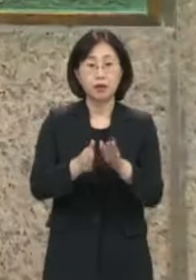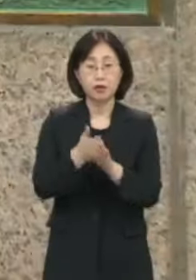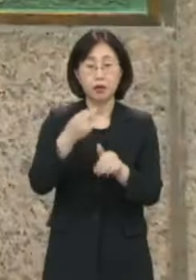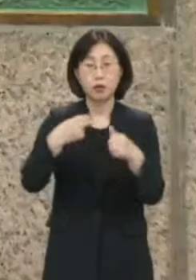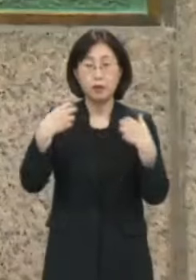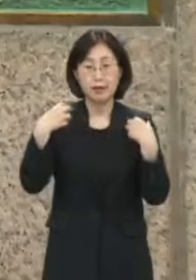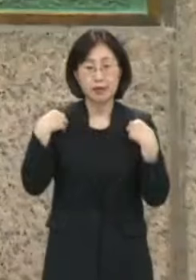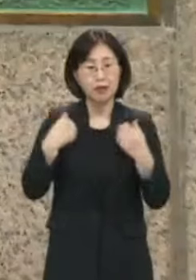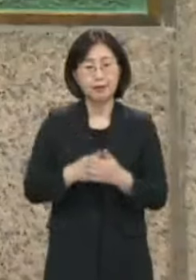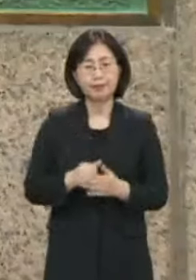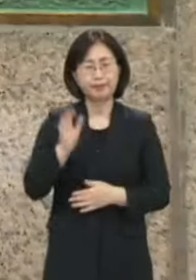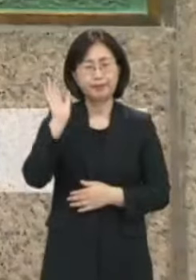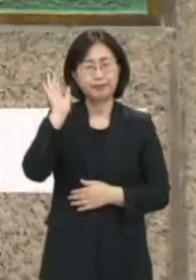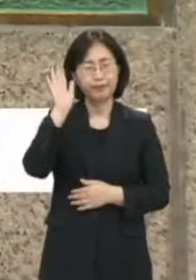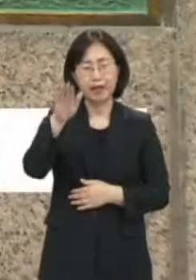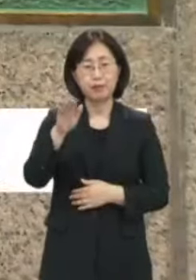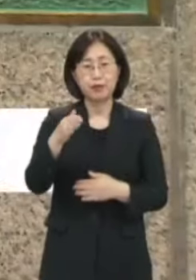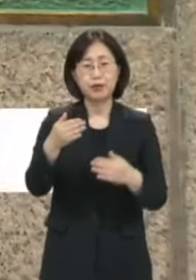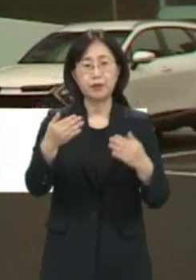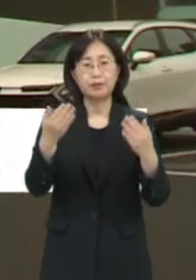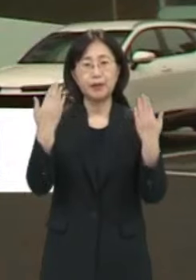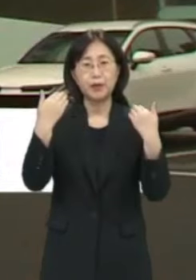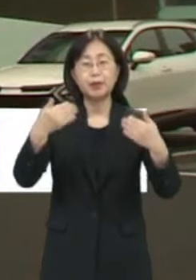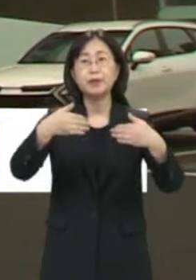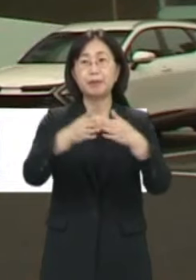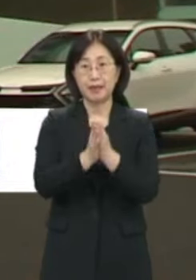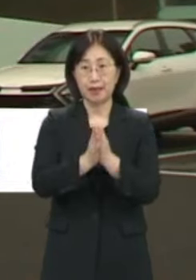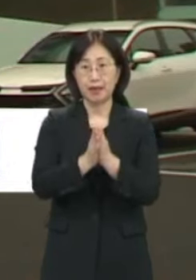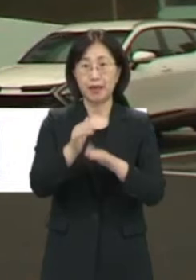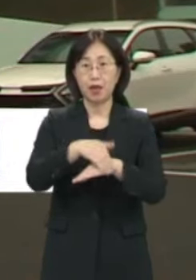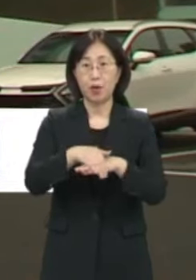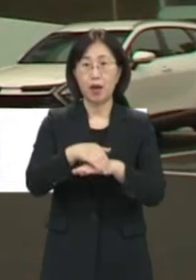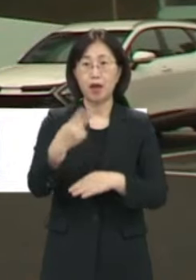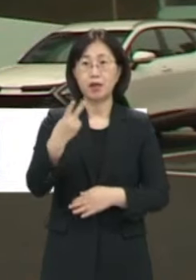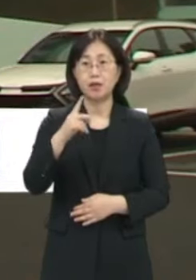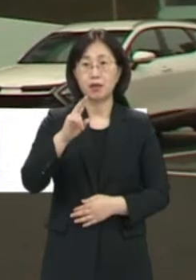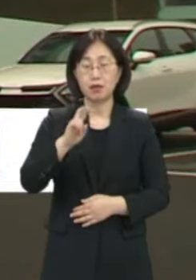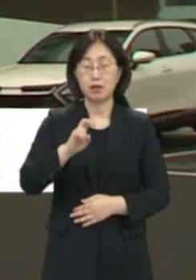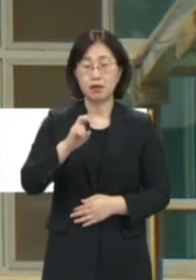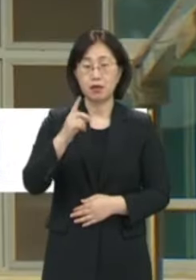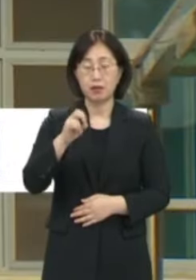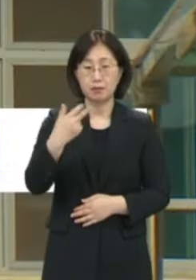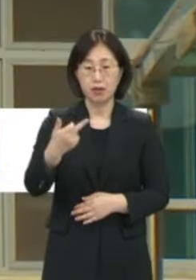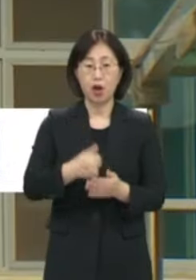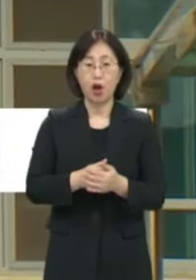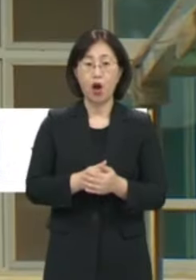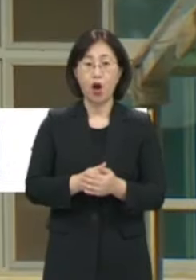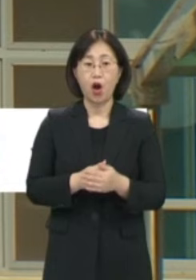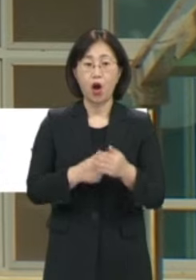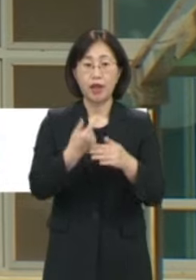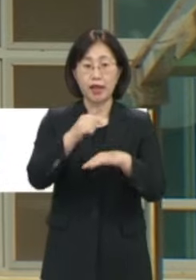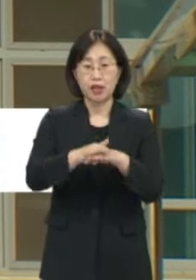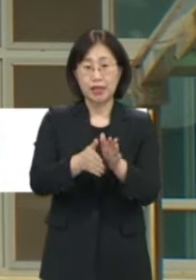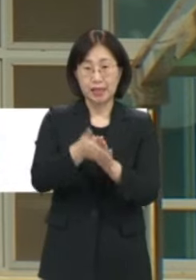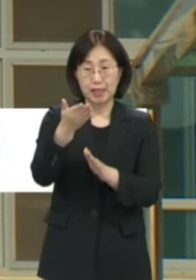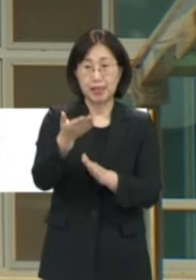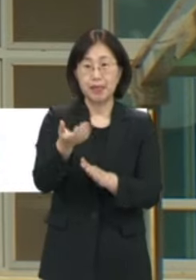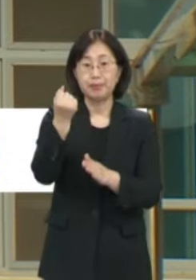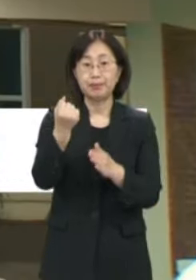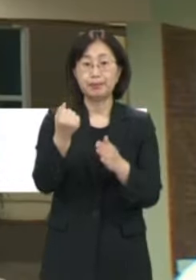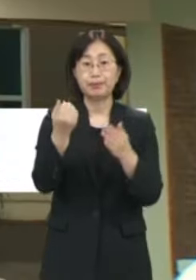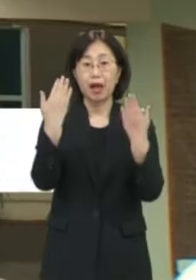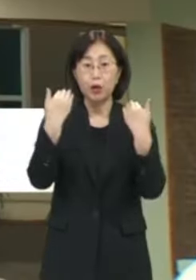장기적으로 시설 폐쇄를 고려하고 있습니다. 지난 2020년 학력인정시설인 대전시립중고등학교가 문을 여는